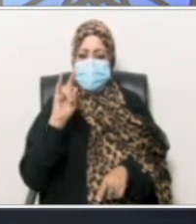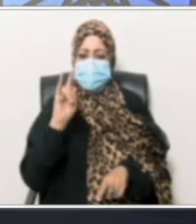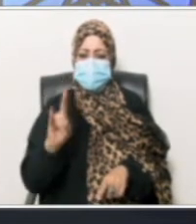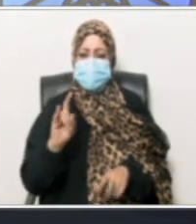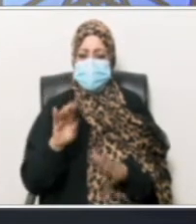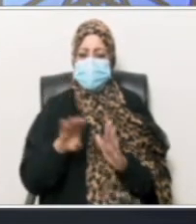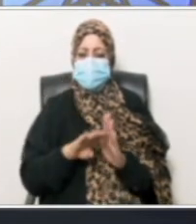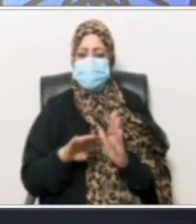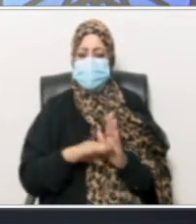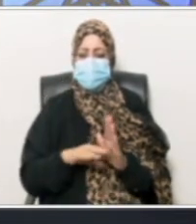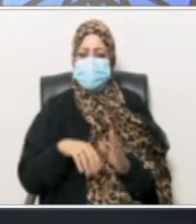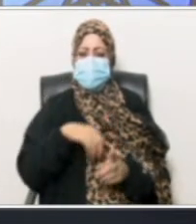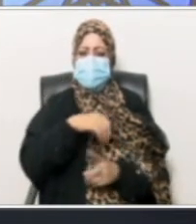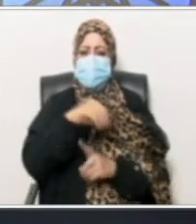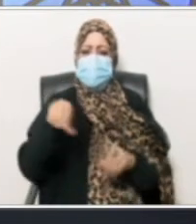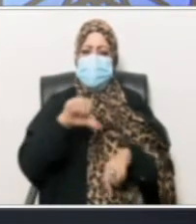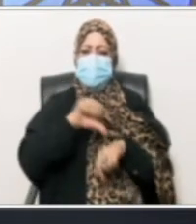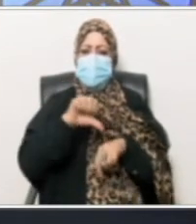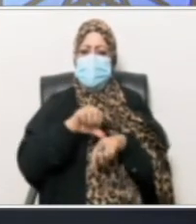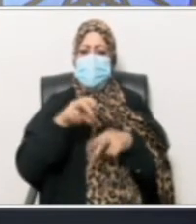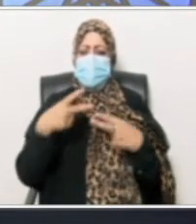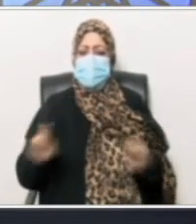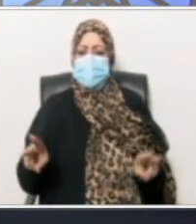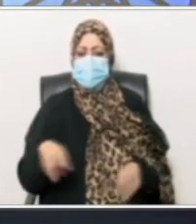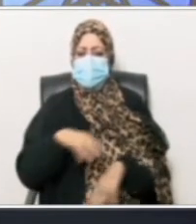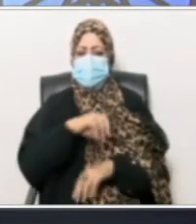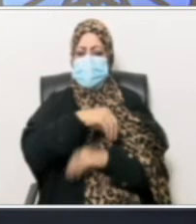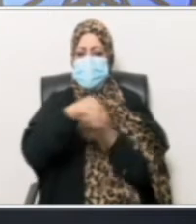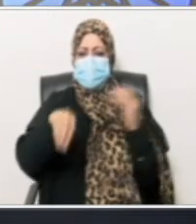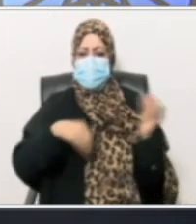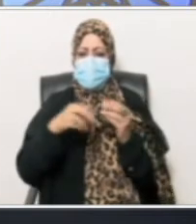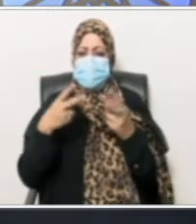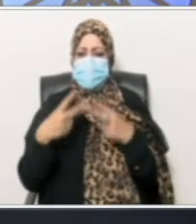يعني لحفتر يعني وأعوانه وزمرته.